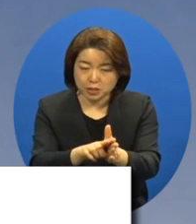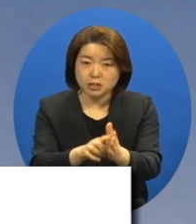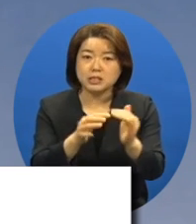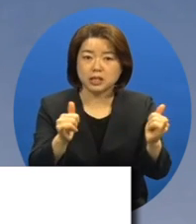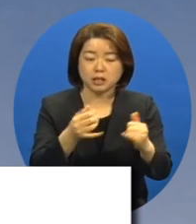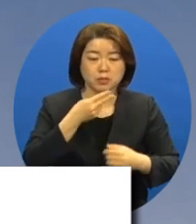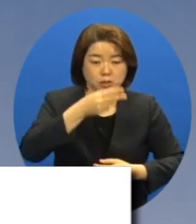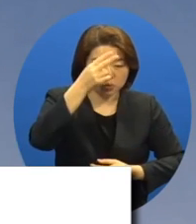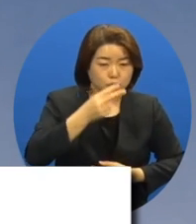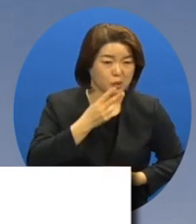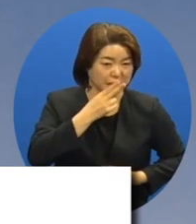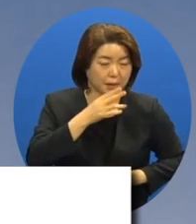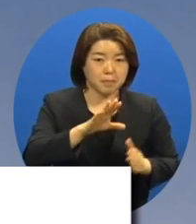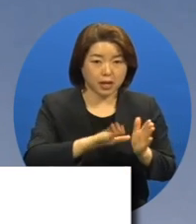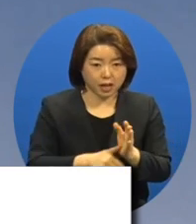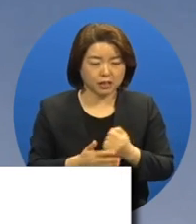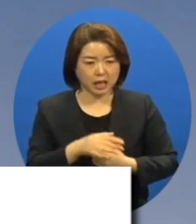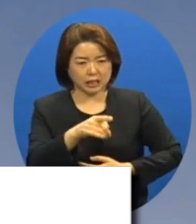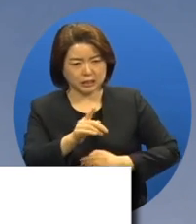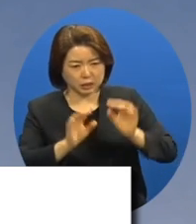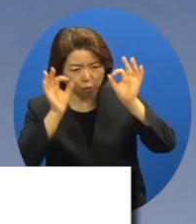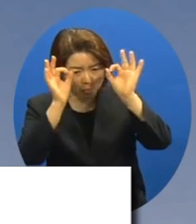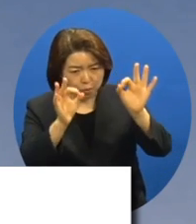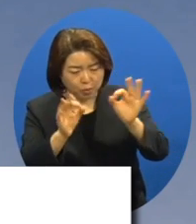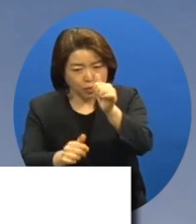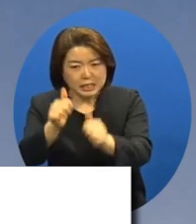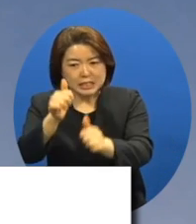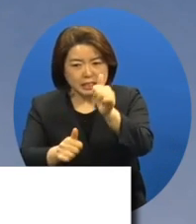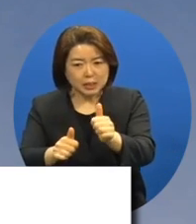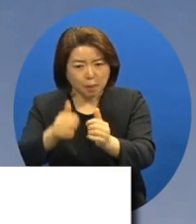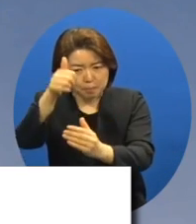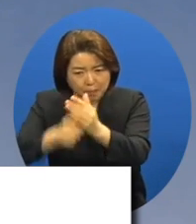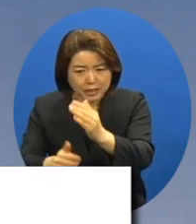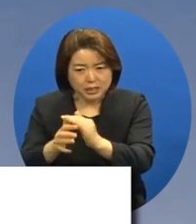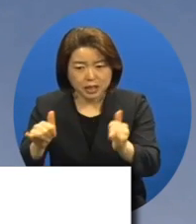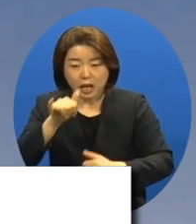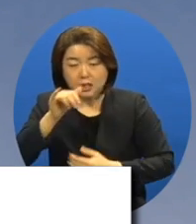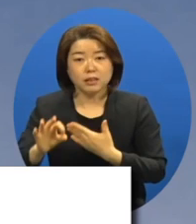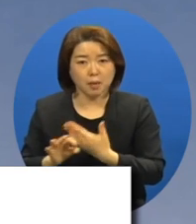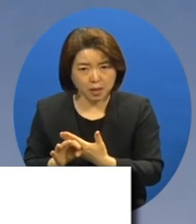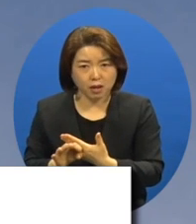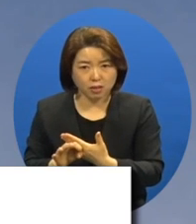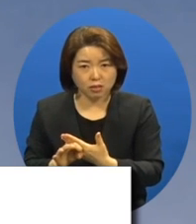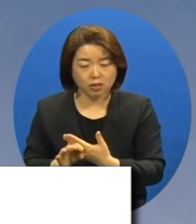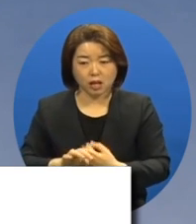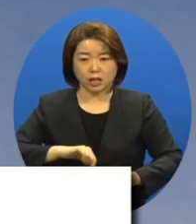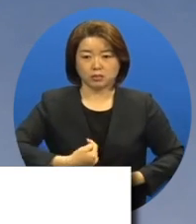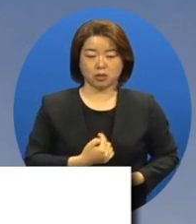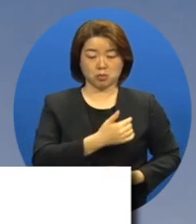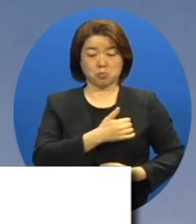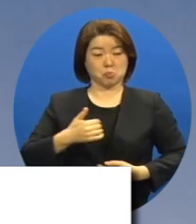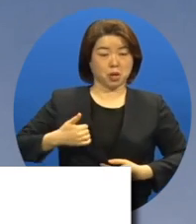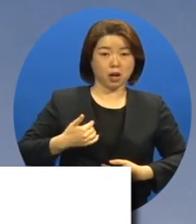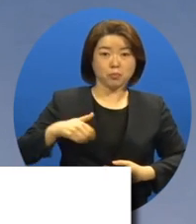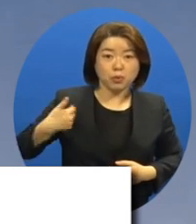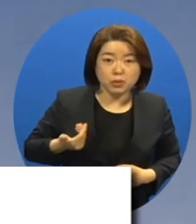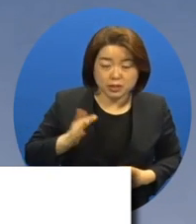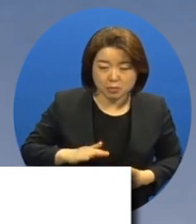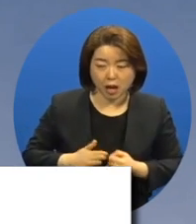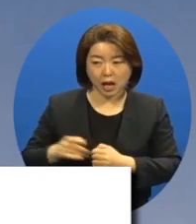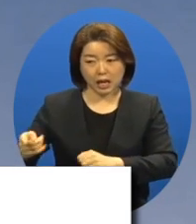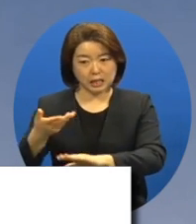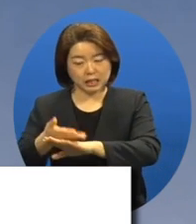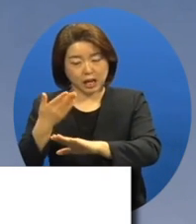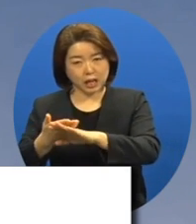때 그것을 보고 시험 드는 사람이 있다면 그런 자기는 또 어떻게 할지 몰라도 다른